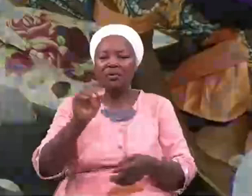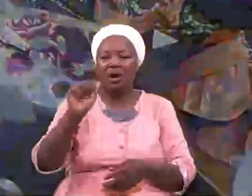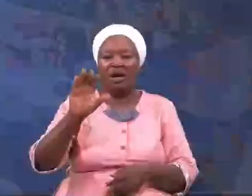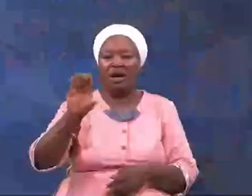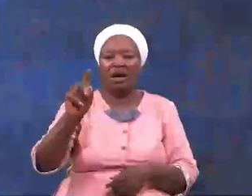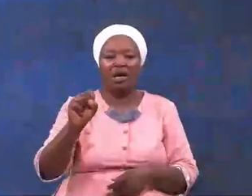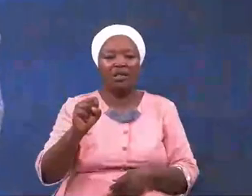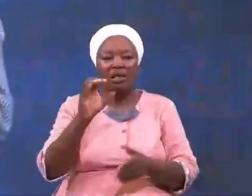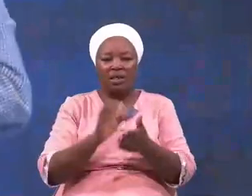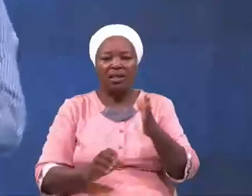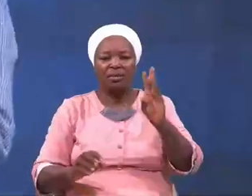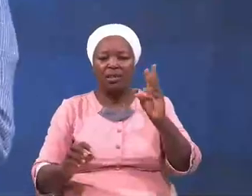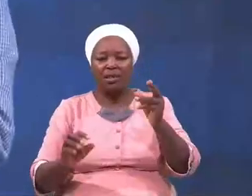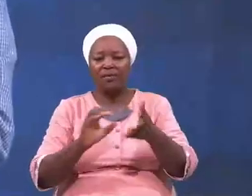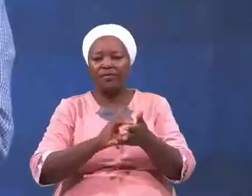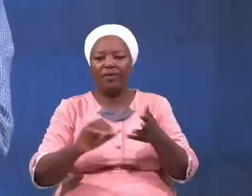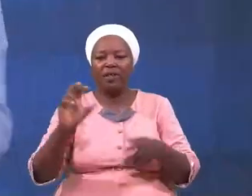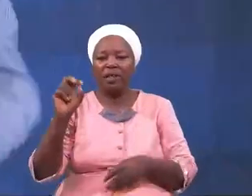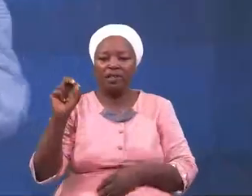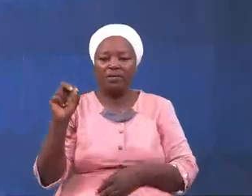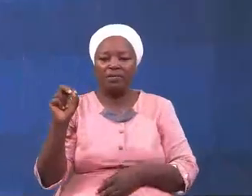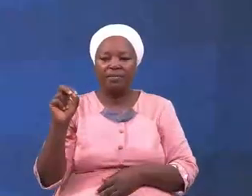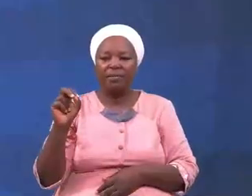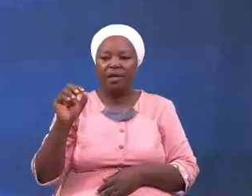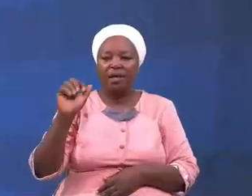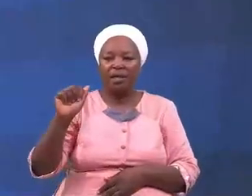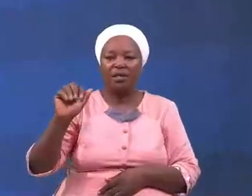16, dans le verset 30.